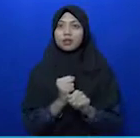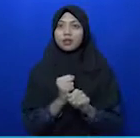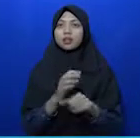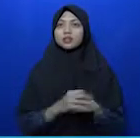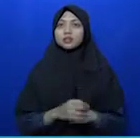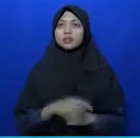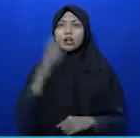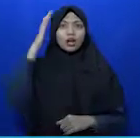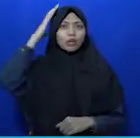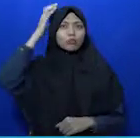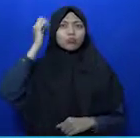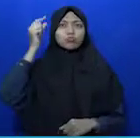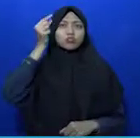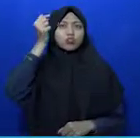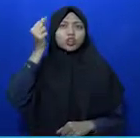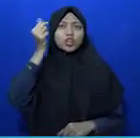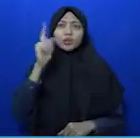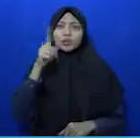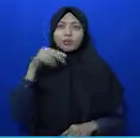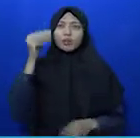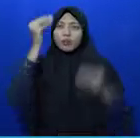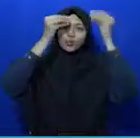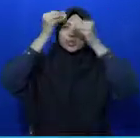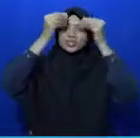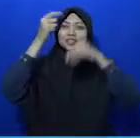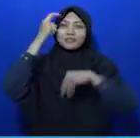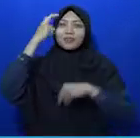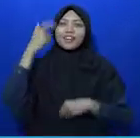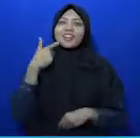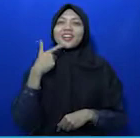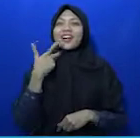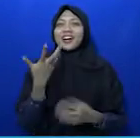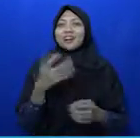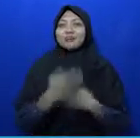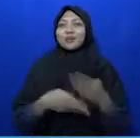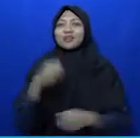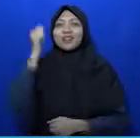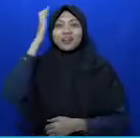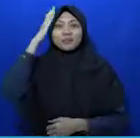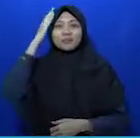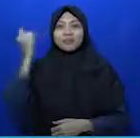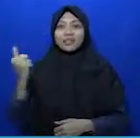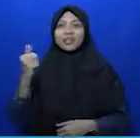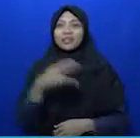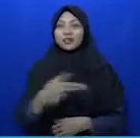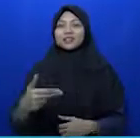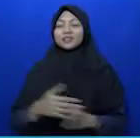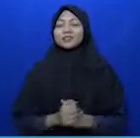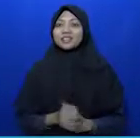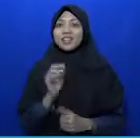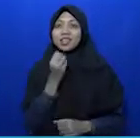karena memikirkan saham Freeport ini. Baik, nanti Pak Bambang akan memaparkan tentang